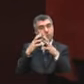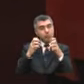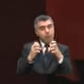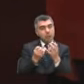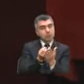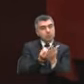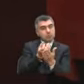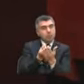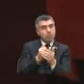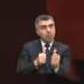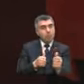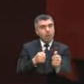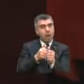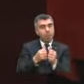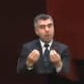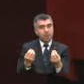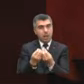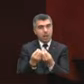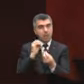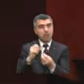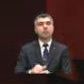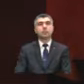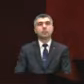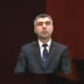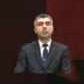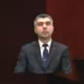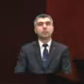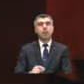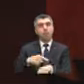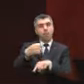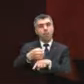ومواكبته في معالجة الشكايات تتوفر هذه الجمعيات. انتهى الوقت سيد الوزير، شكرا.